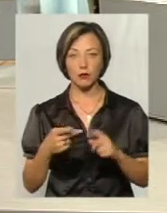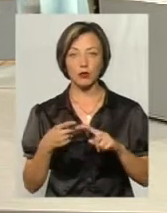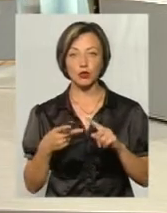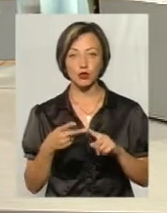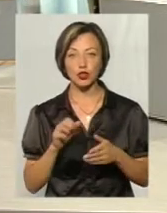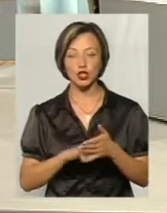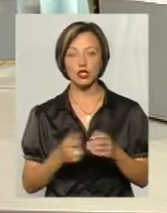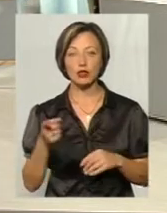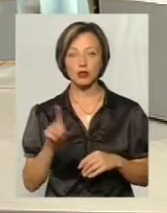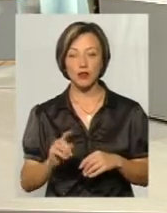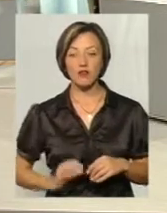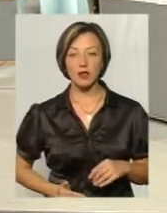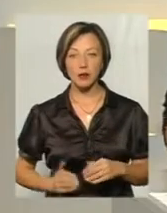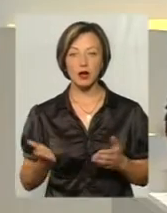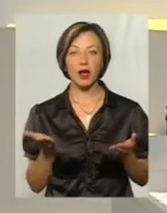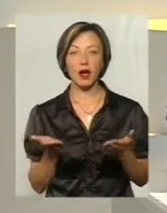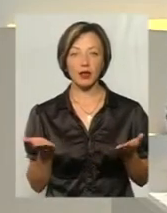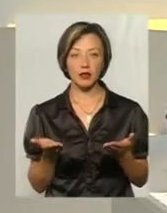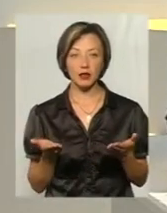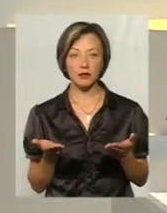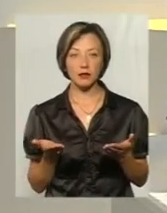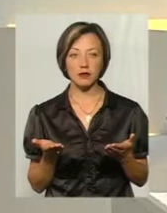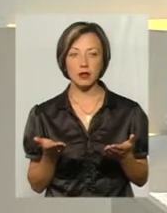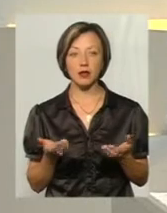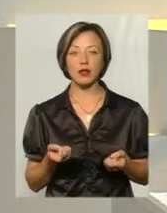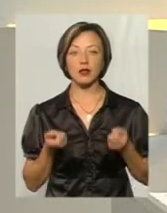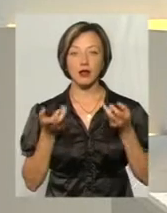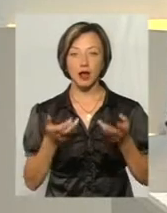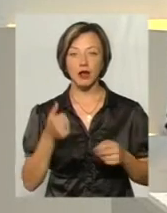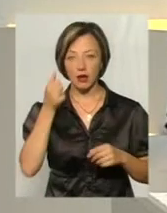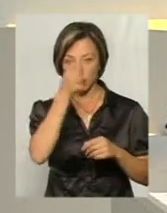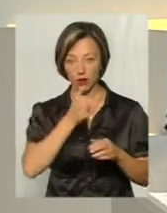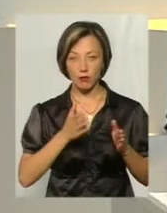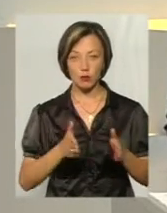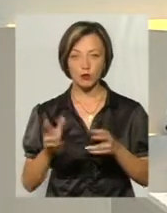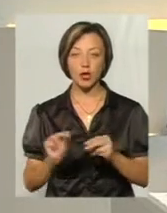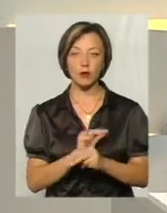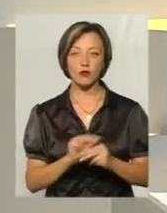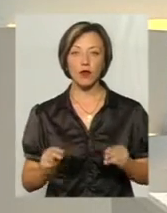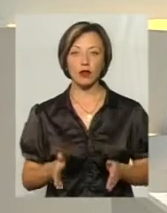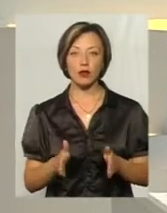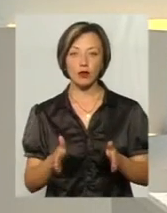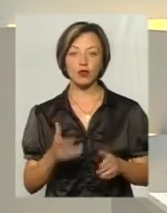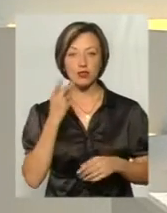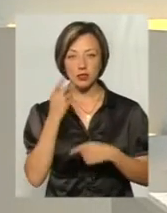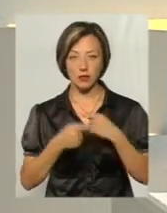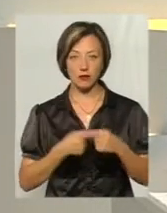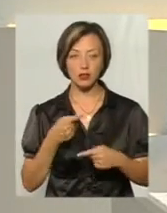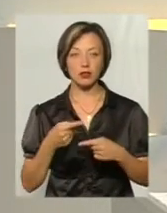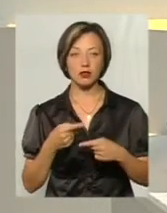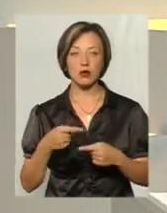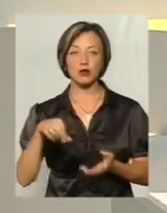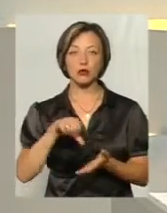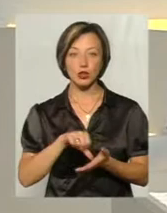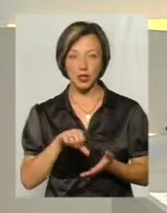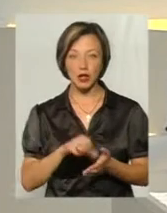по-друге, через те, що ті фірми, які декілька років поспіль ремонтували дороги, вони майже завжди